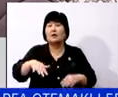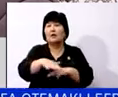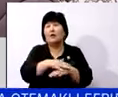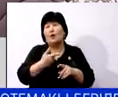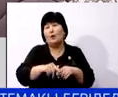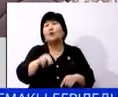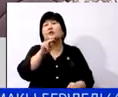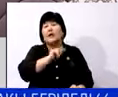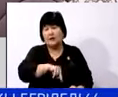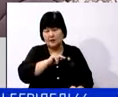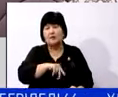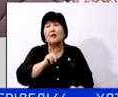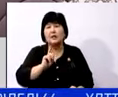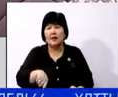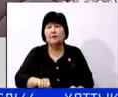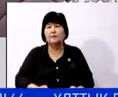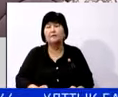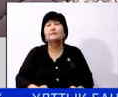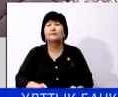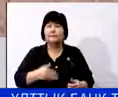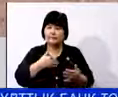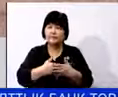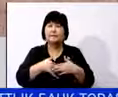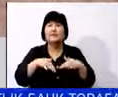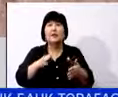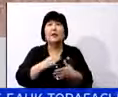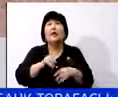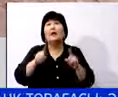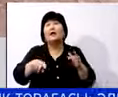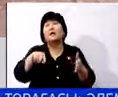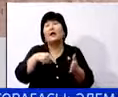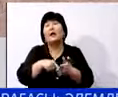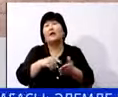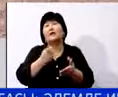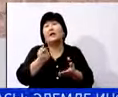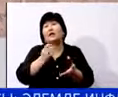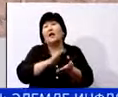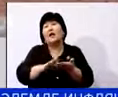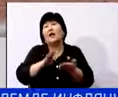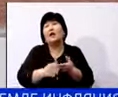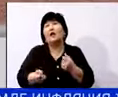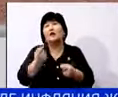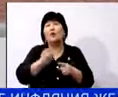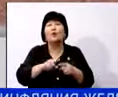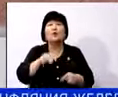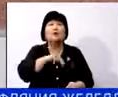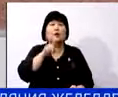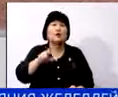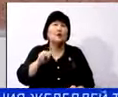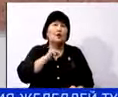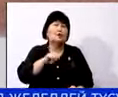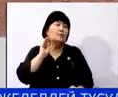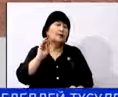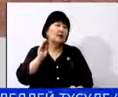осы қызметті атқарып келе жатыр. Кейде қалада сәл тазалық мәселесі туындаса, осы қызметкерлер жұмысына